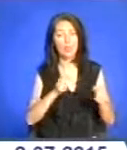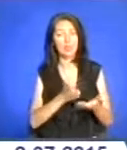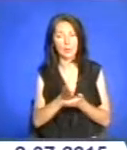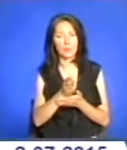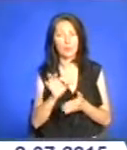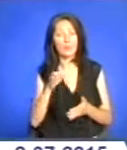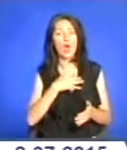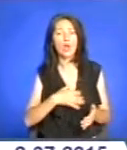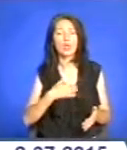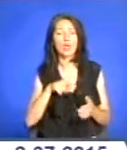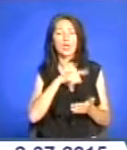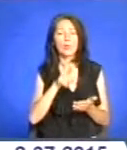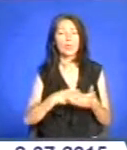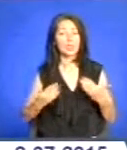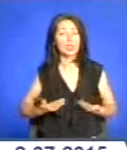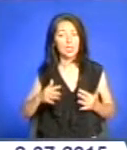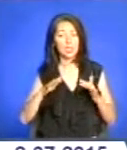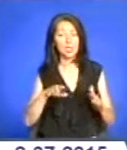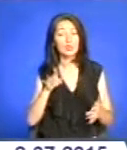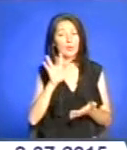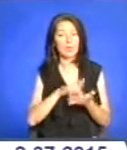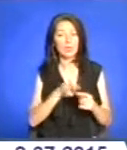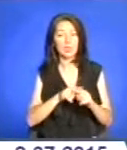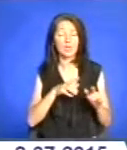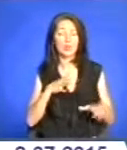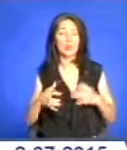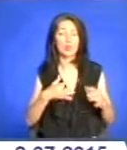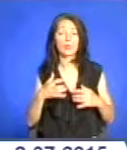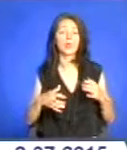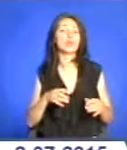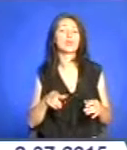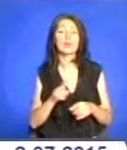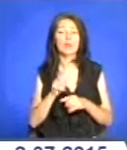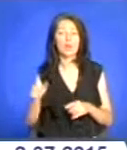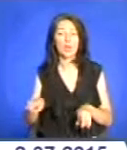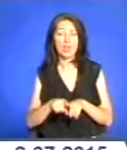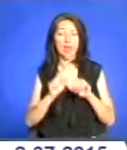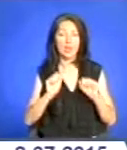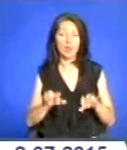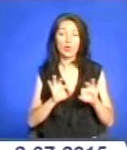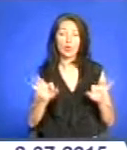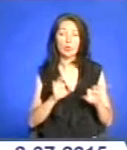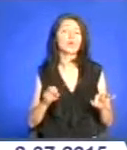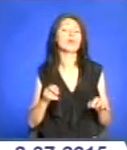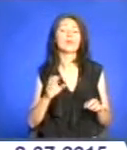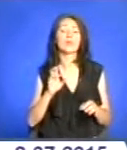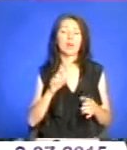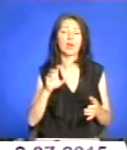Про актуальні питання життєдіяльності міста, які турбують тернополян та владу, розповів під час брифінгу міський голова Тернополя Сергій